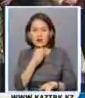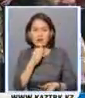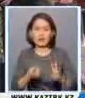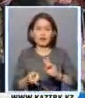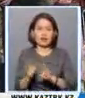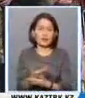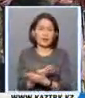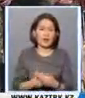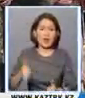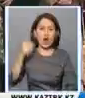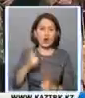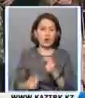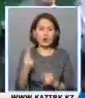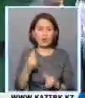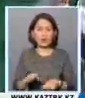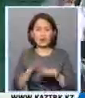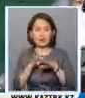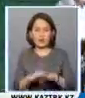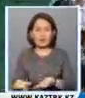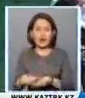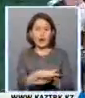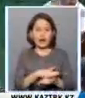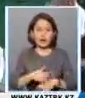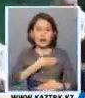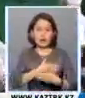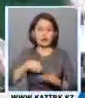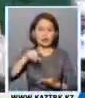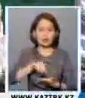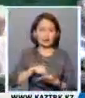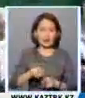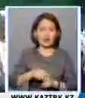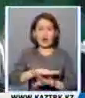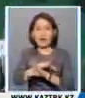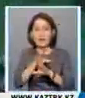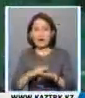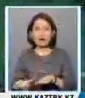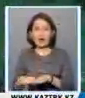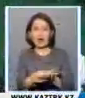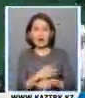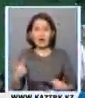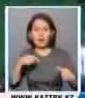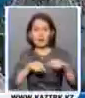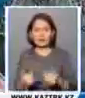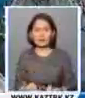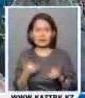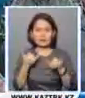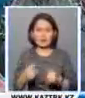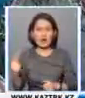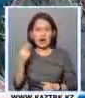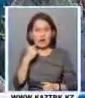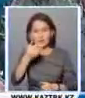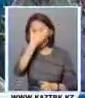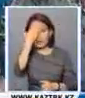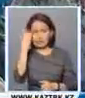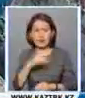ұйымдастырылған ұлттық ойындар мен түрлі байқаулар көңілді одан бетер шадырата түсті. Бұл күні ренжіскен ағайын табысы барлық жамандық ұмытылатын, жақсыға